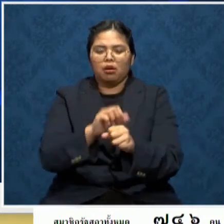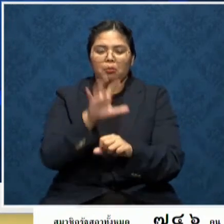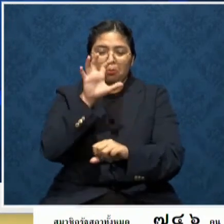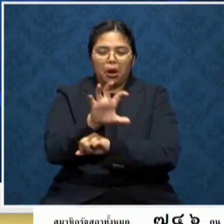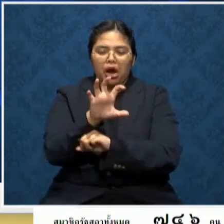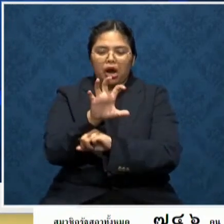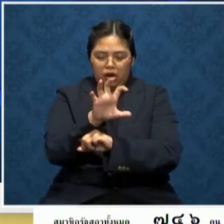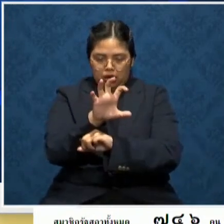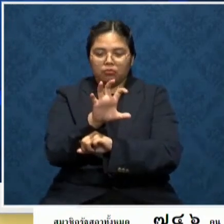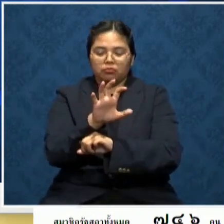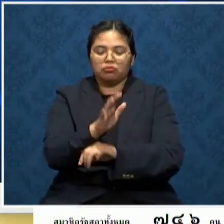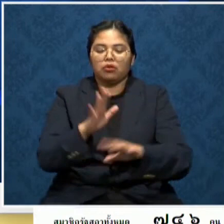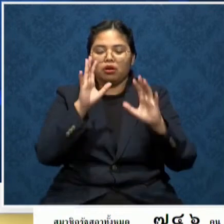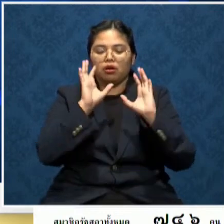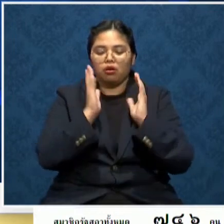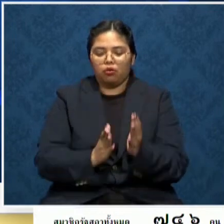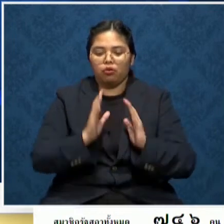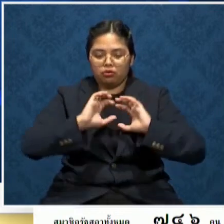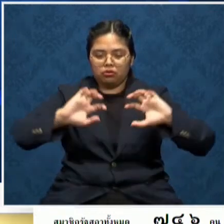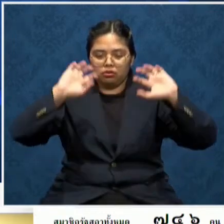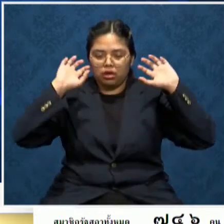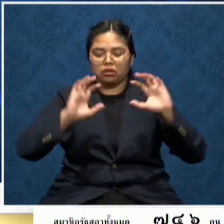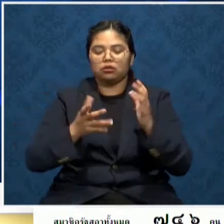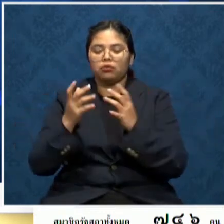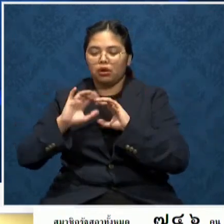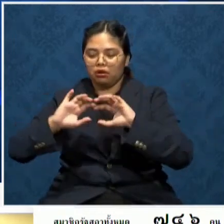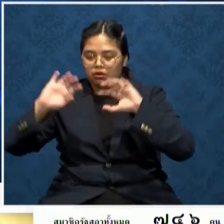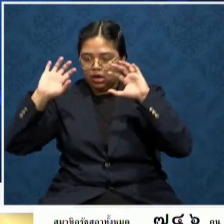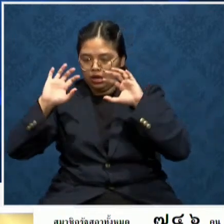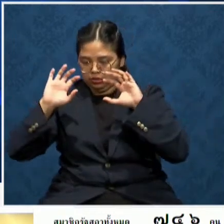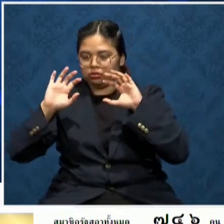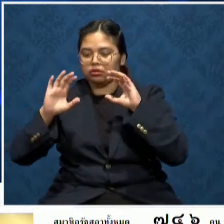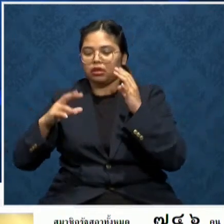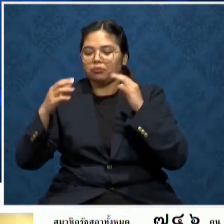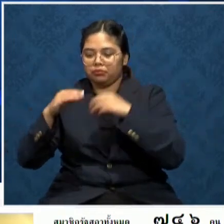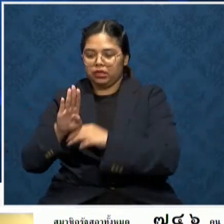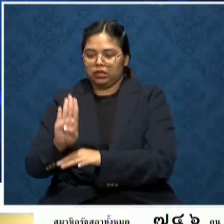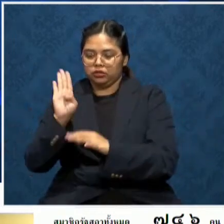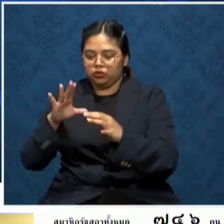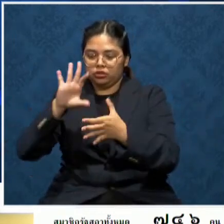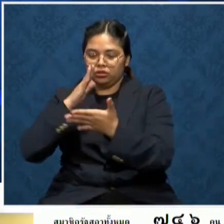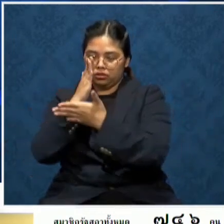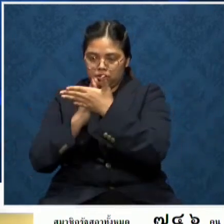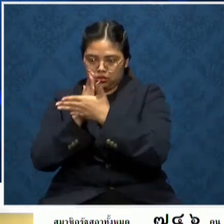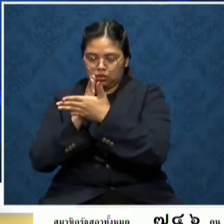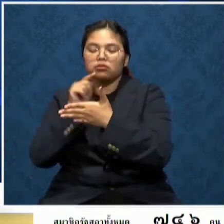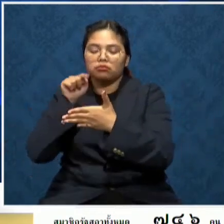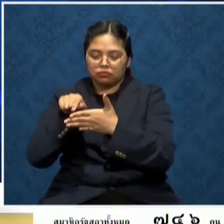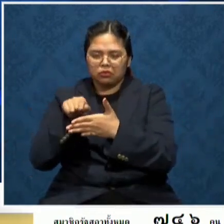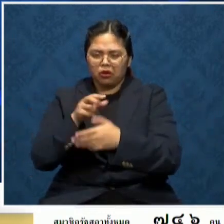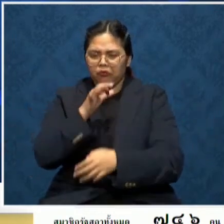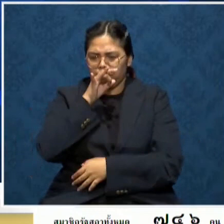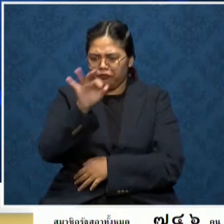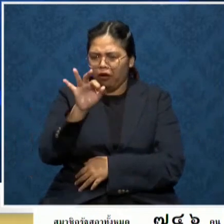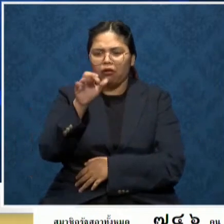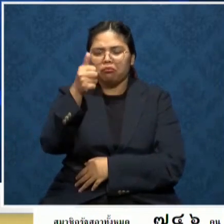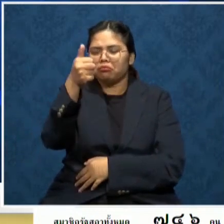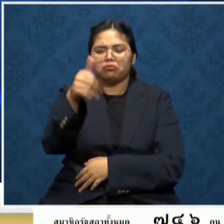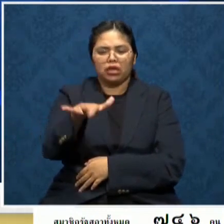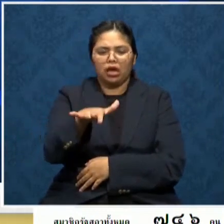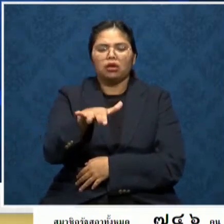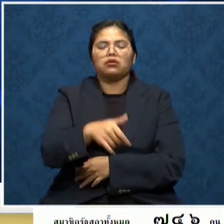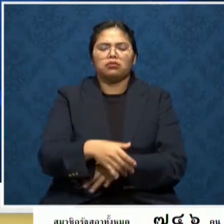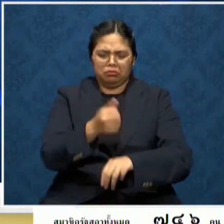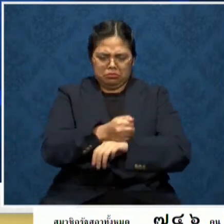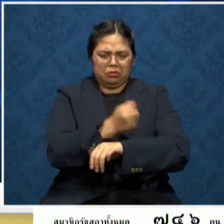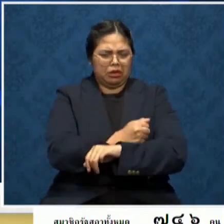้กัลูจ้างภาครั และรัฐวิษาฐกิจและถเกิดพวกเขาต้องการฟองภาครัฐพวกเขาไมสามารถฟ้องที่สารแ่งงานได